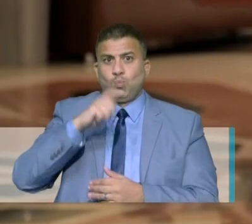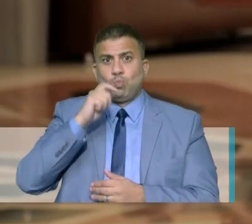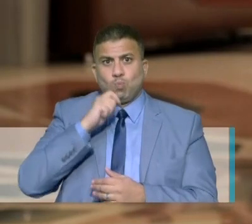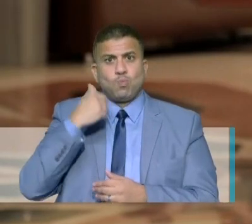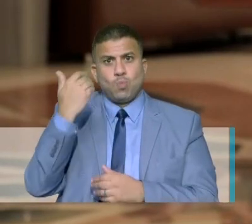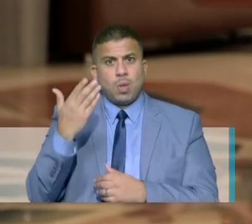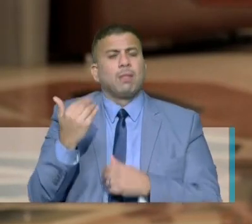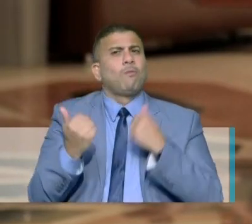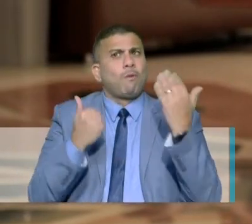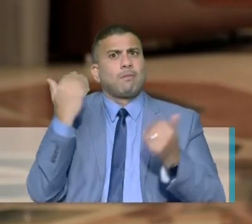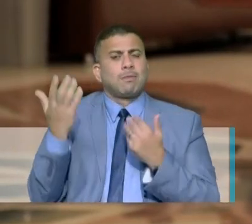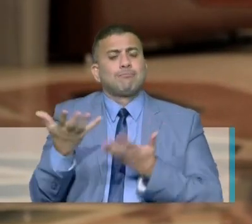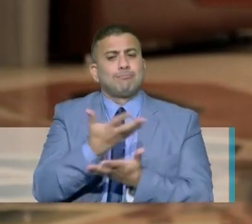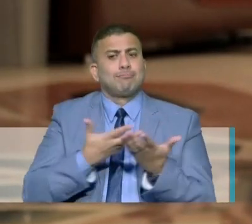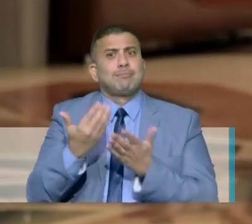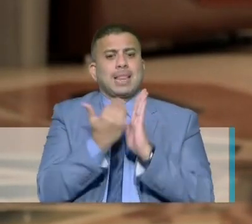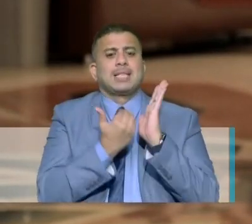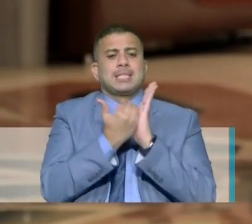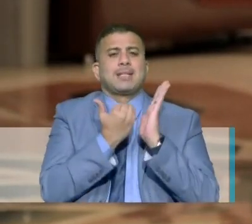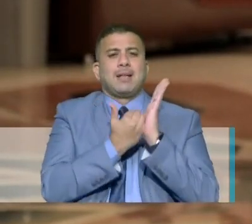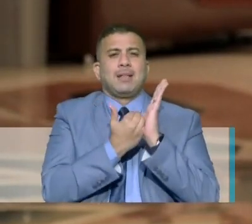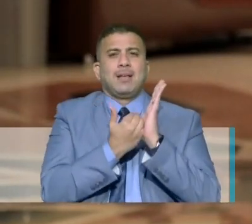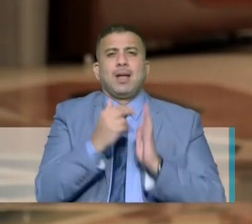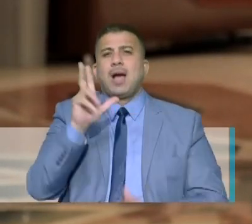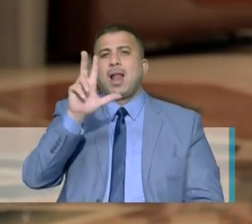الاستثمار وتعزيز الاقتصاد لاخبار الدار العنود الصوري